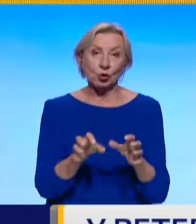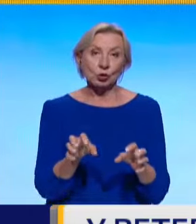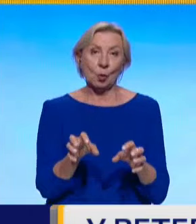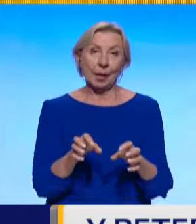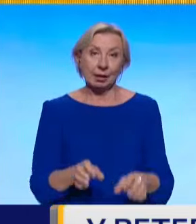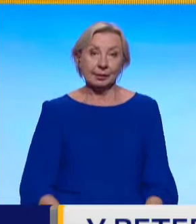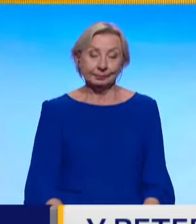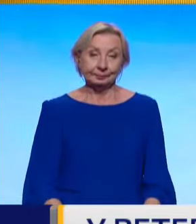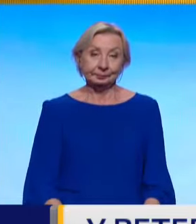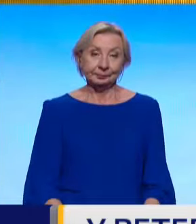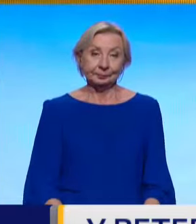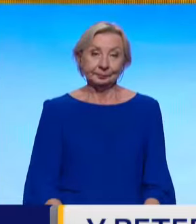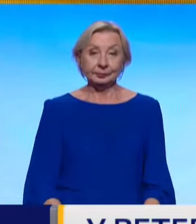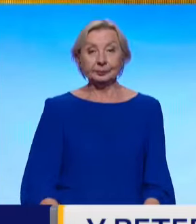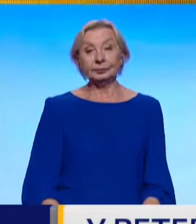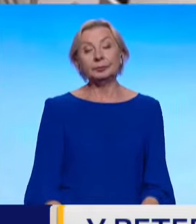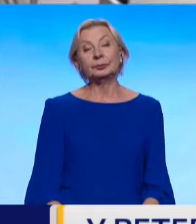конфлікт, Ольга Дунська розкаже.